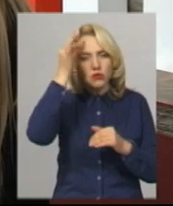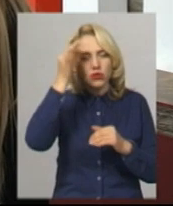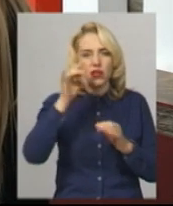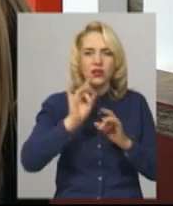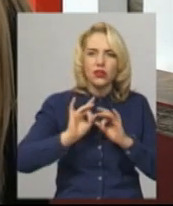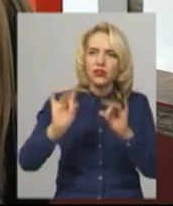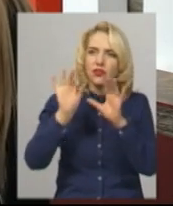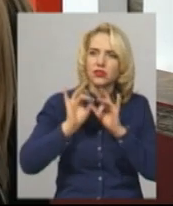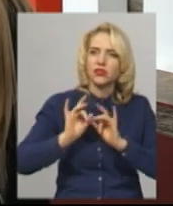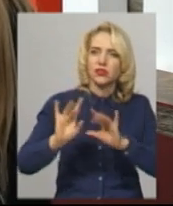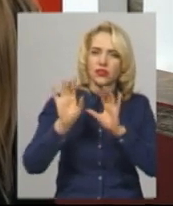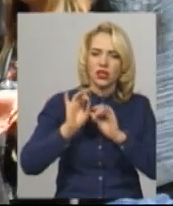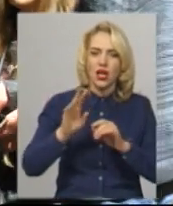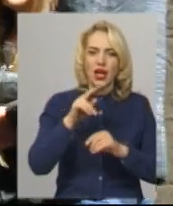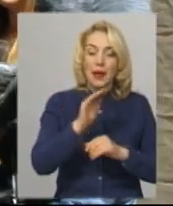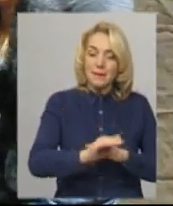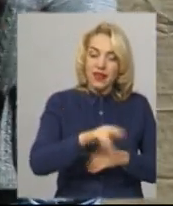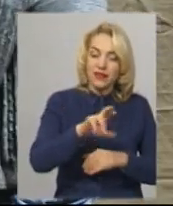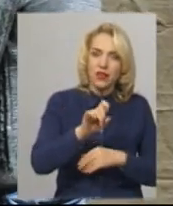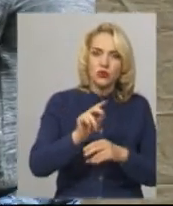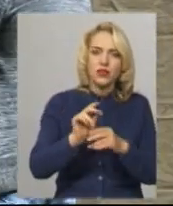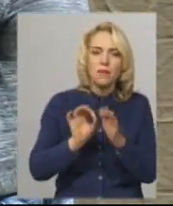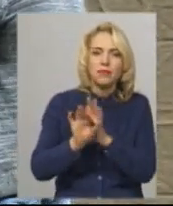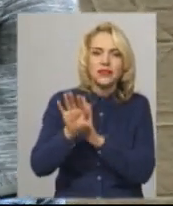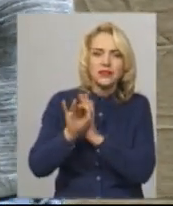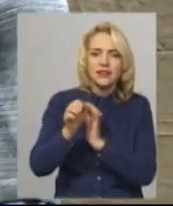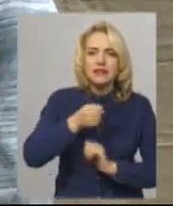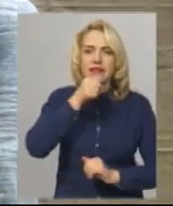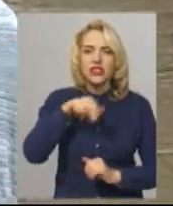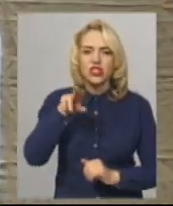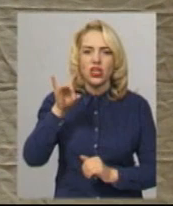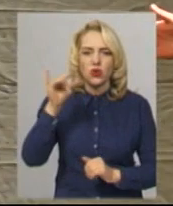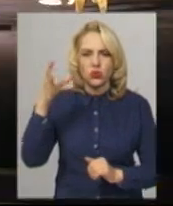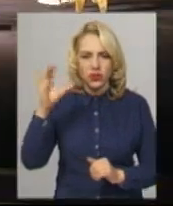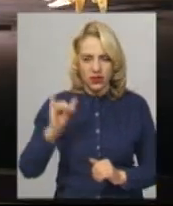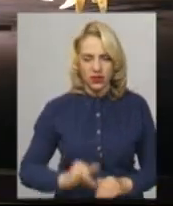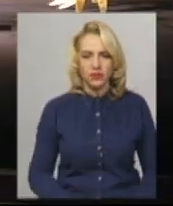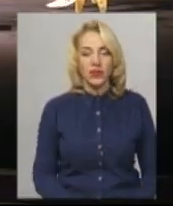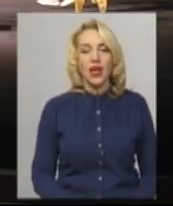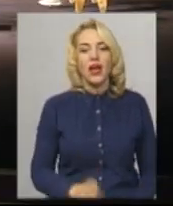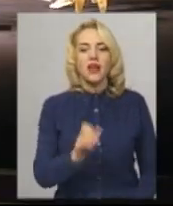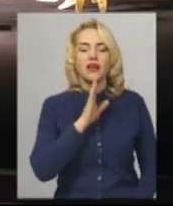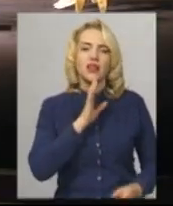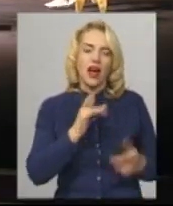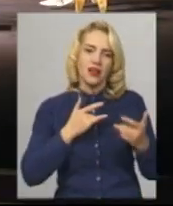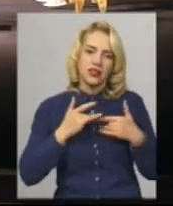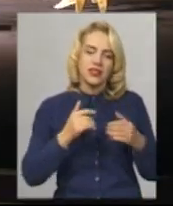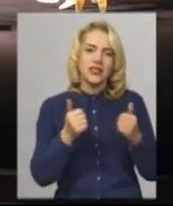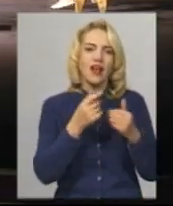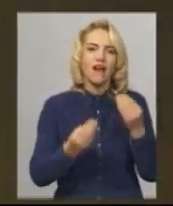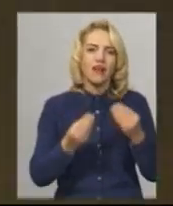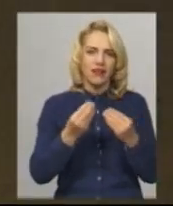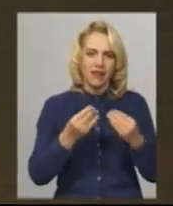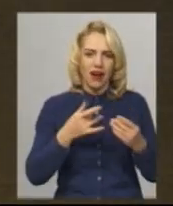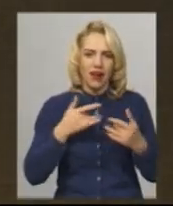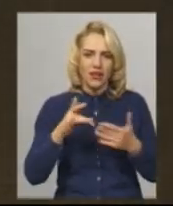її всьому застерігає. Актриса Марія Левченко грає сусідку Дарусі, Марію, яка все знає, і певною мірою, каже, її